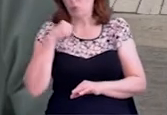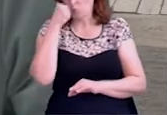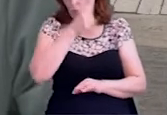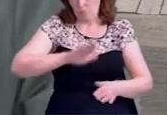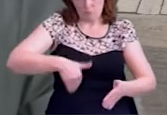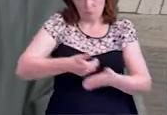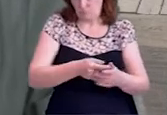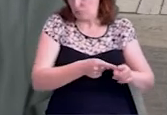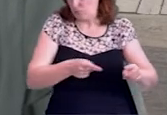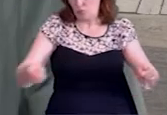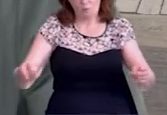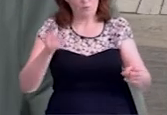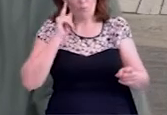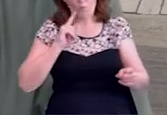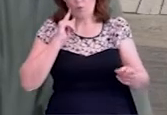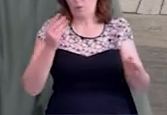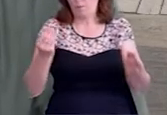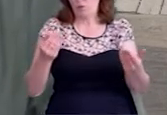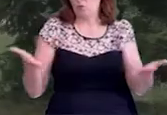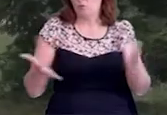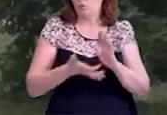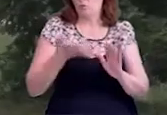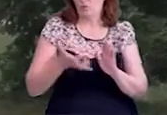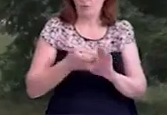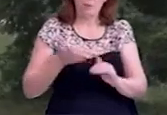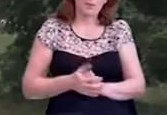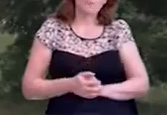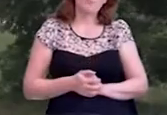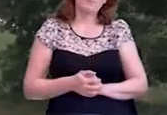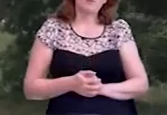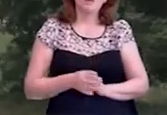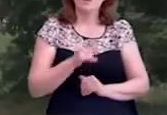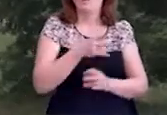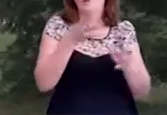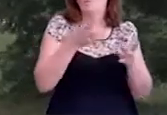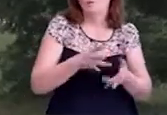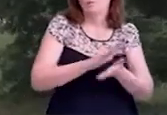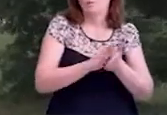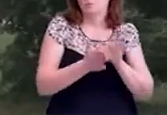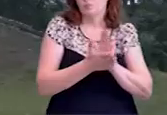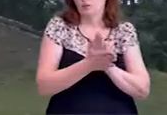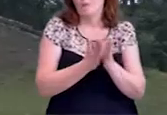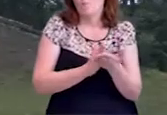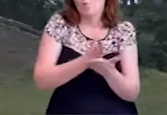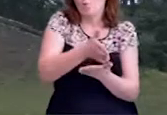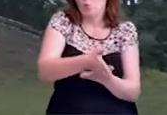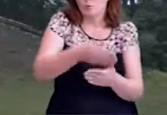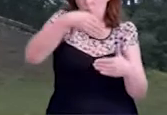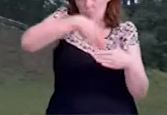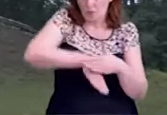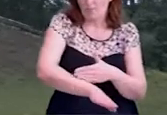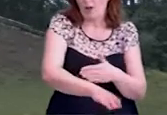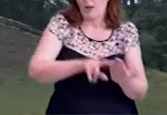цього часу він не втілений, тому що не було фінансування. Там, значить, аварійний стан входів у підвальне